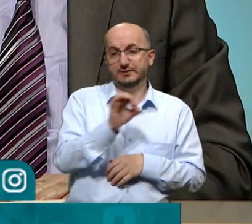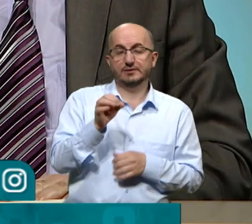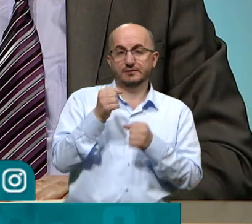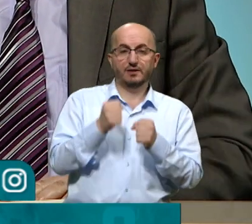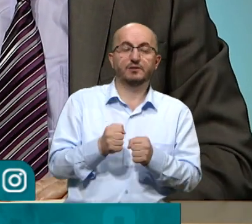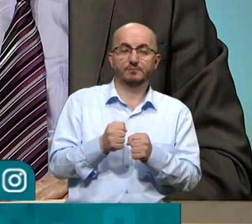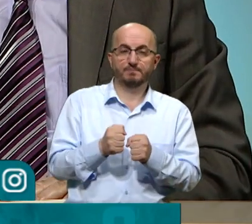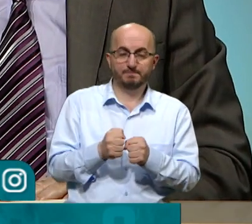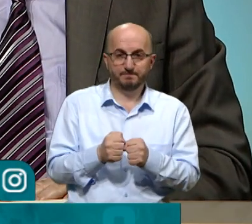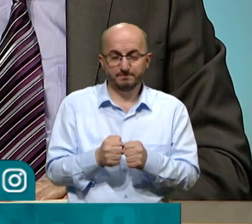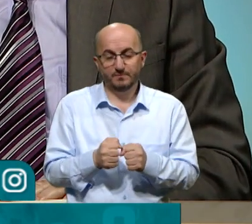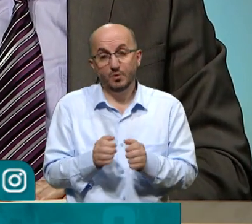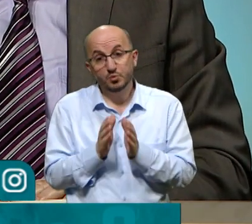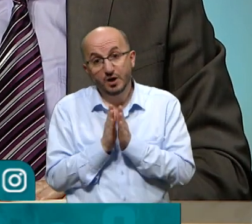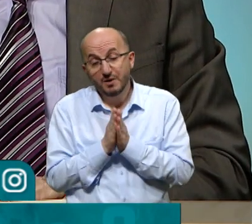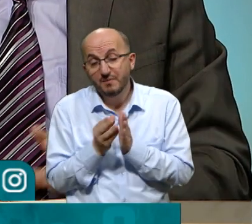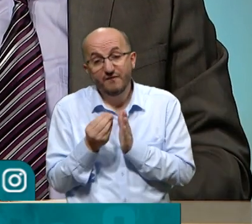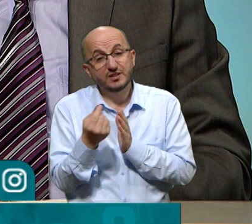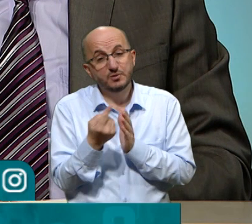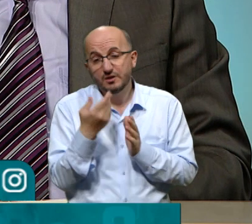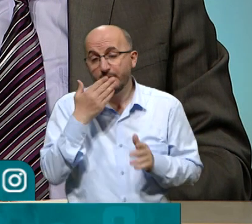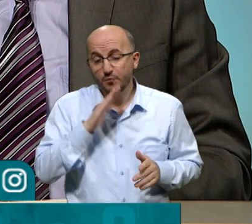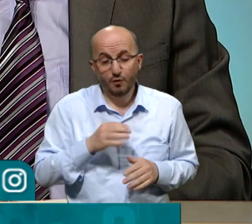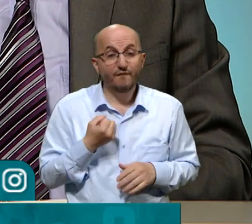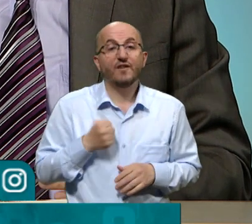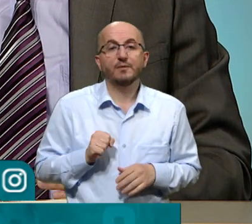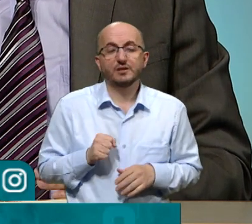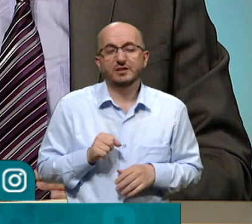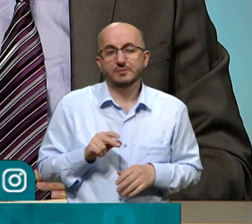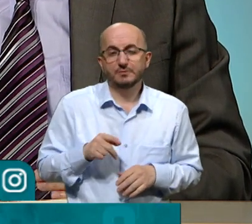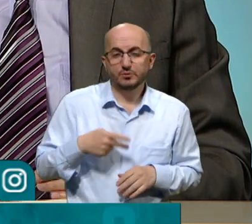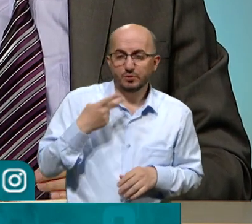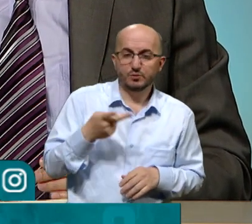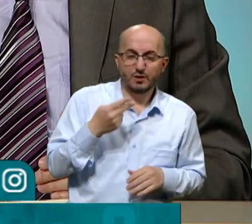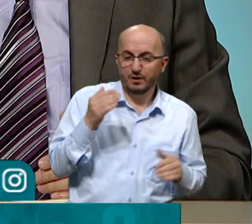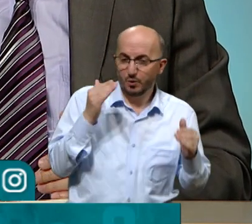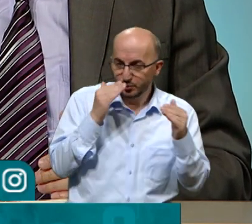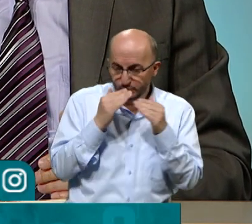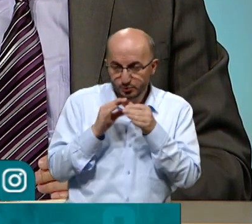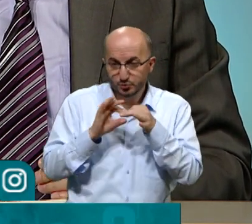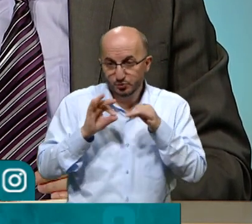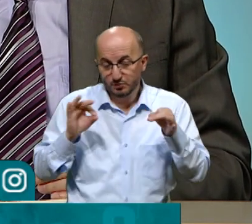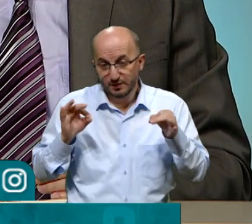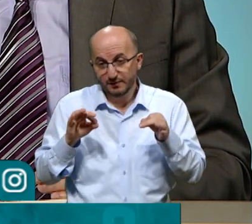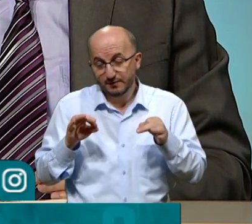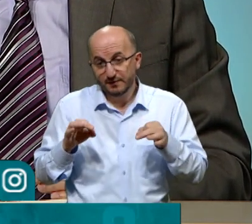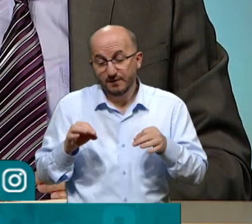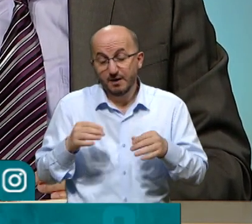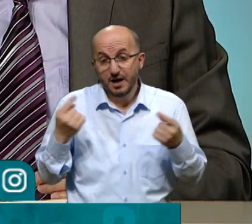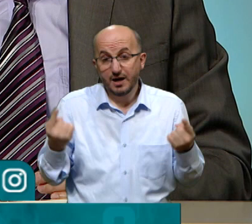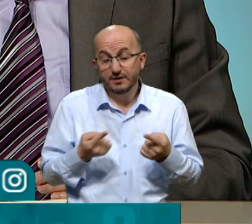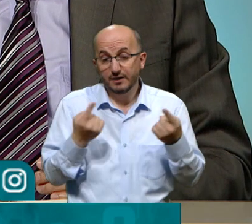hayatta kusura bakma verecek bir şeyim yok veya veremeyeceğim gibi sözlerle uygun ifadelerle çevirebilir da